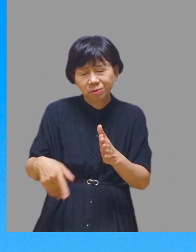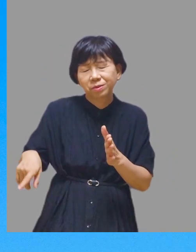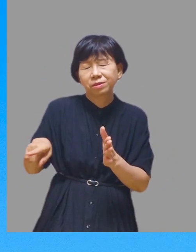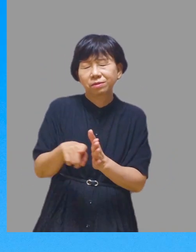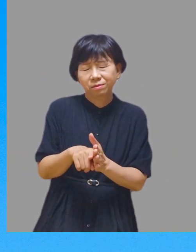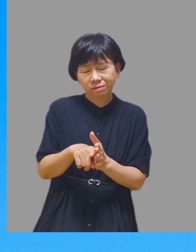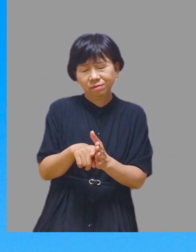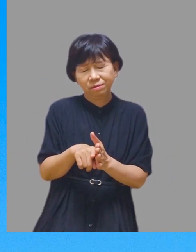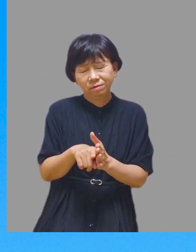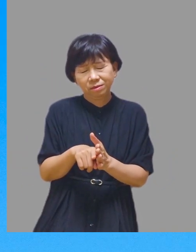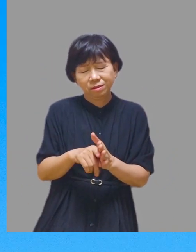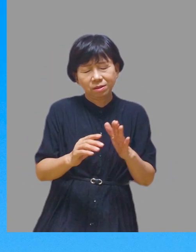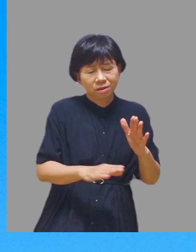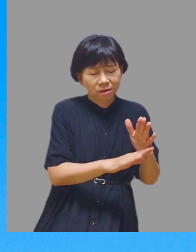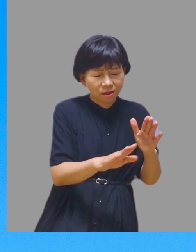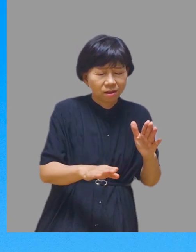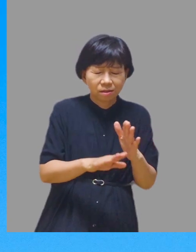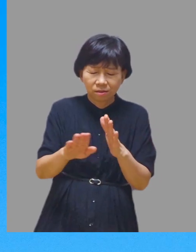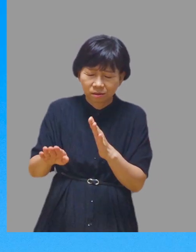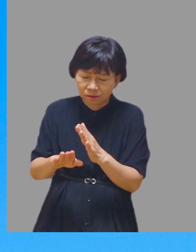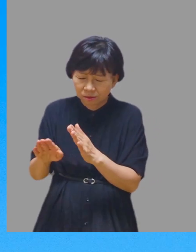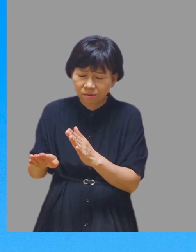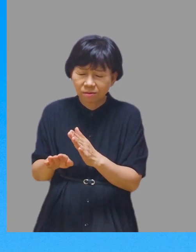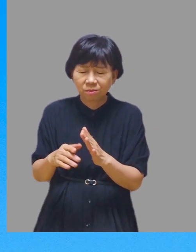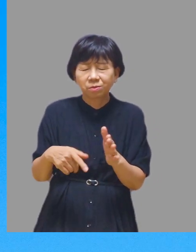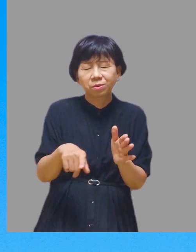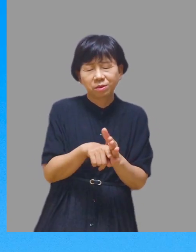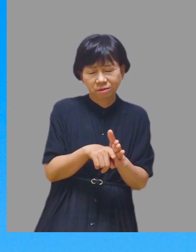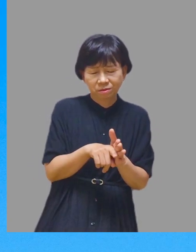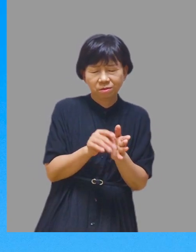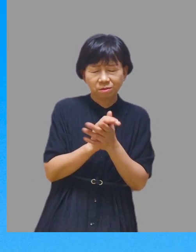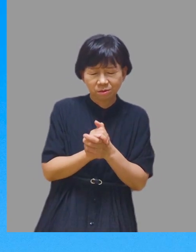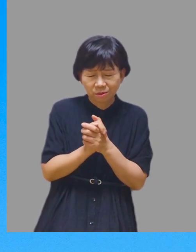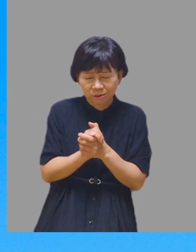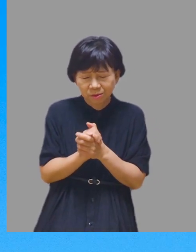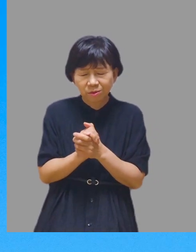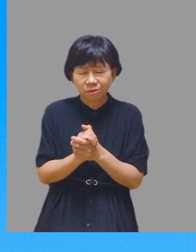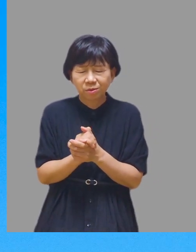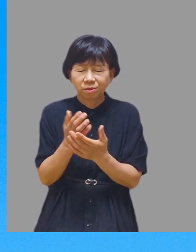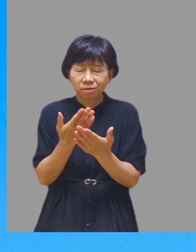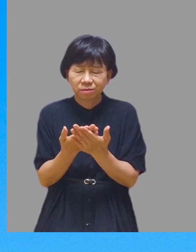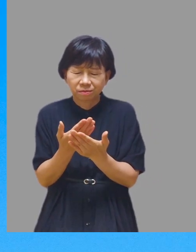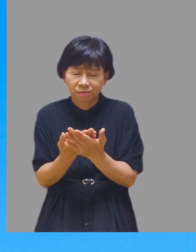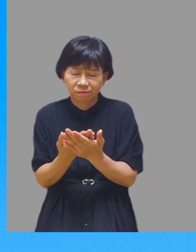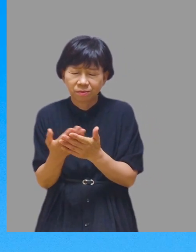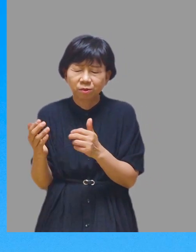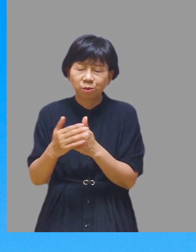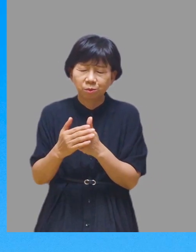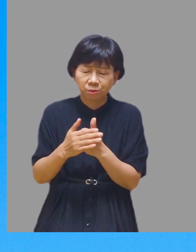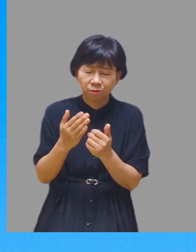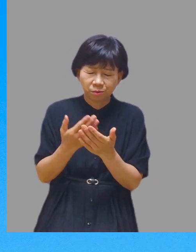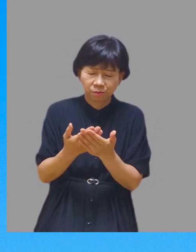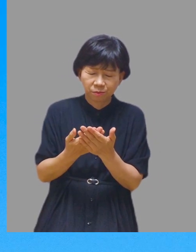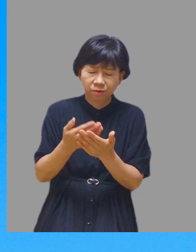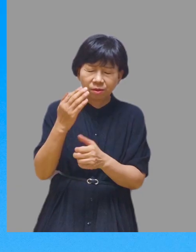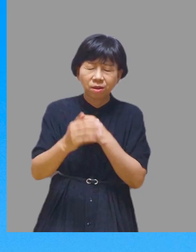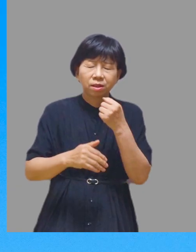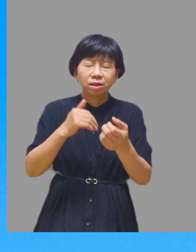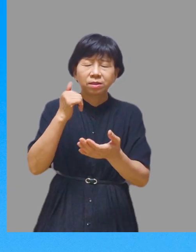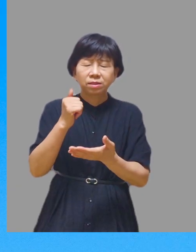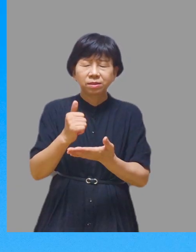위해서, 또 가정을 위해서 더 기도하는 우리들 되게 하여 주시옵소서.